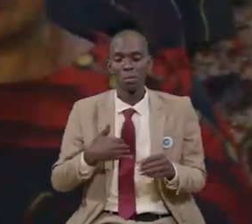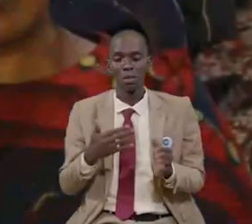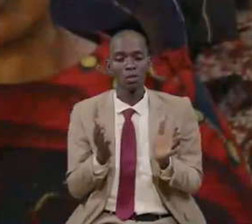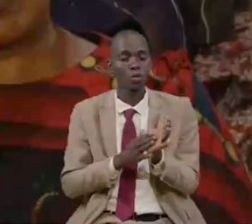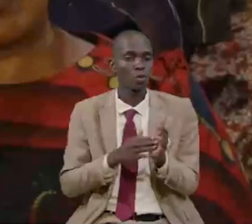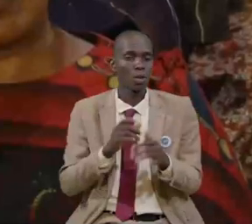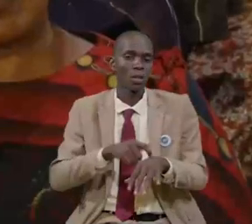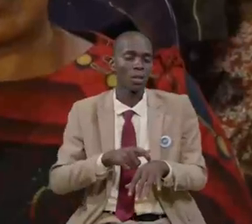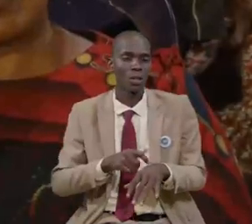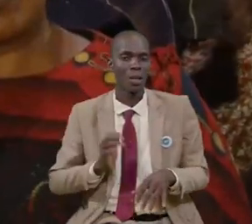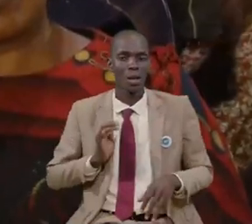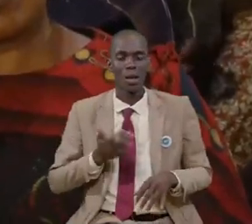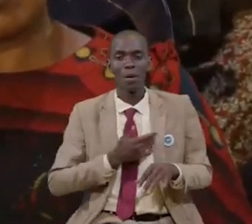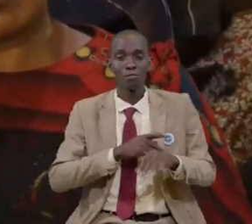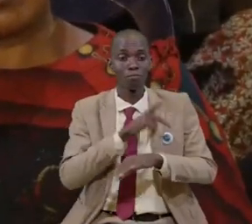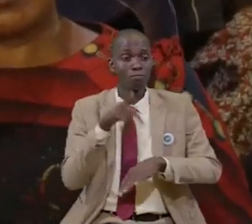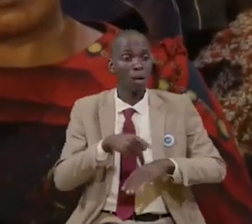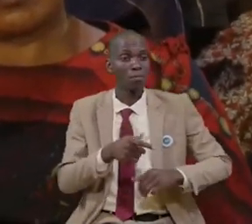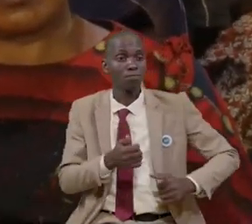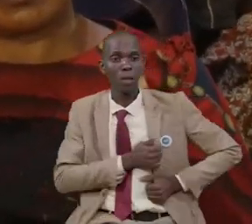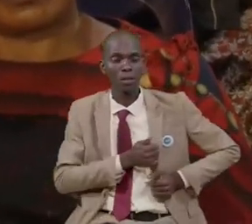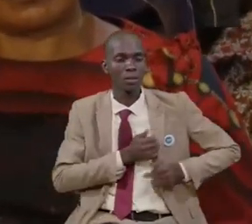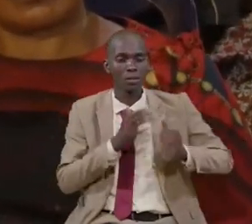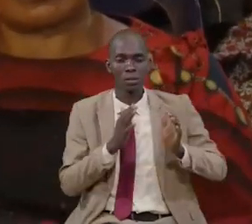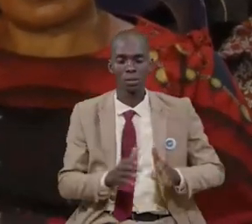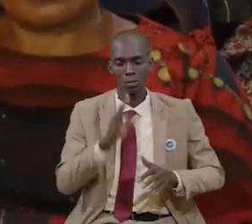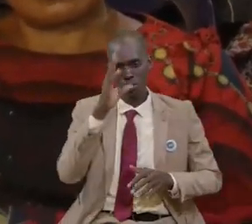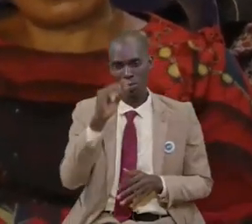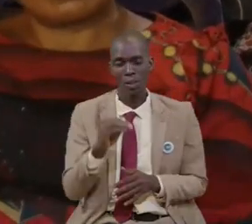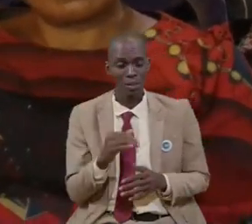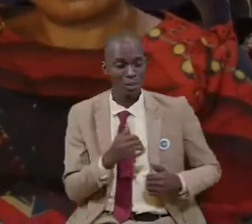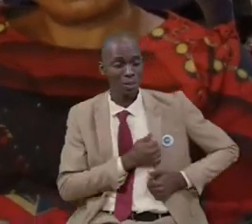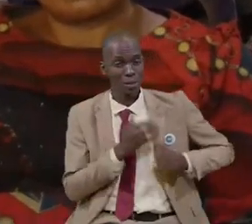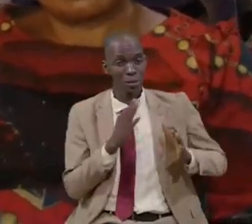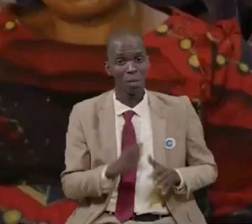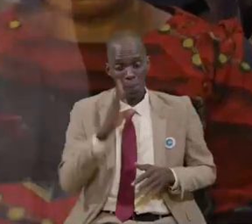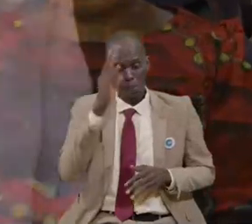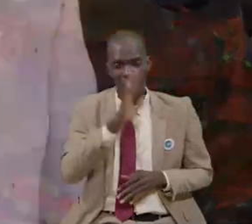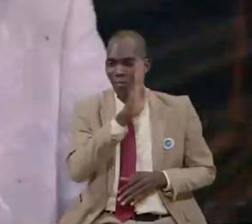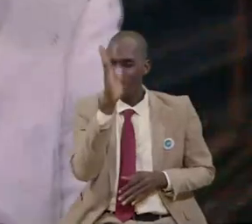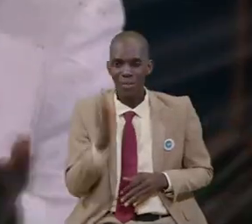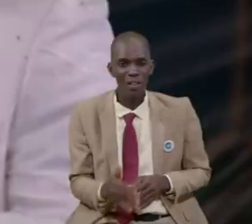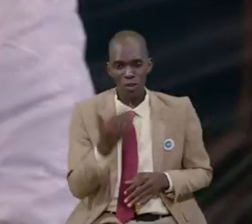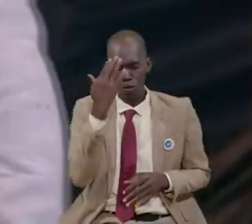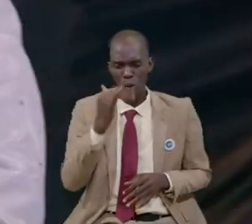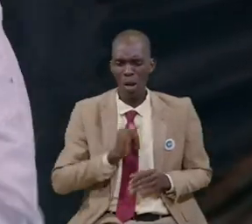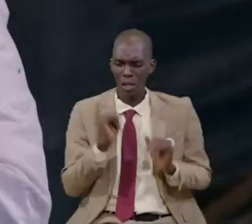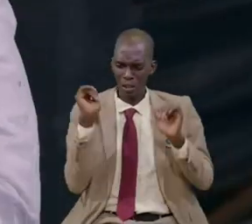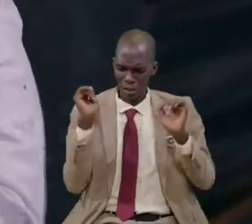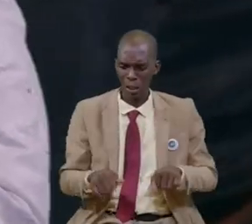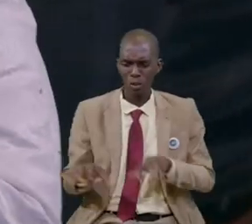études. Lorsque mon directeur, qui était un homme très, très, très vibrant, un homme